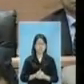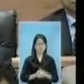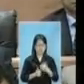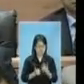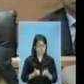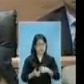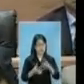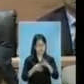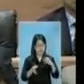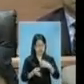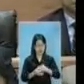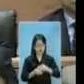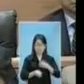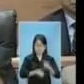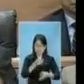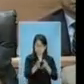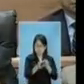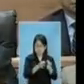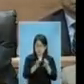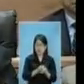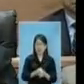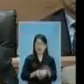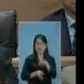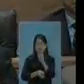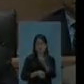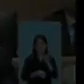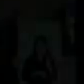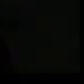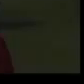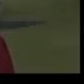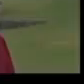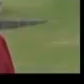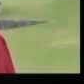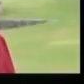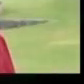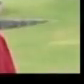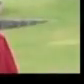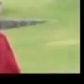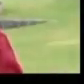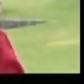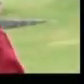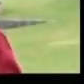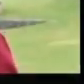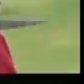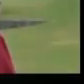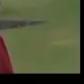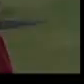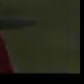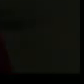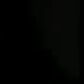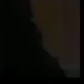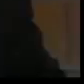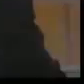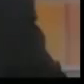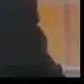ายนี ้ พวกเราคือตัวละครครับ คนที่เธอไม่ลืม ฉันต้องทำอย่างไร ปล่